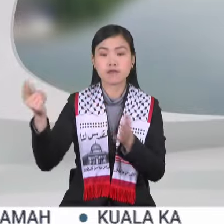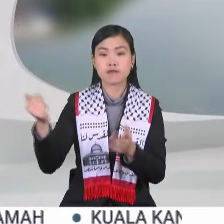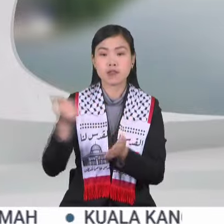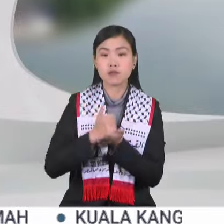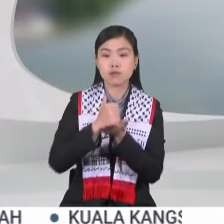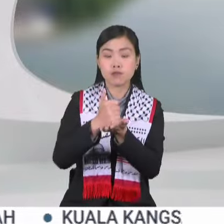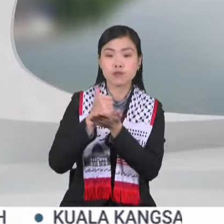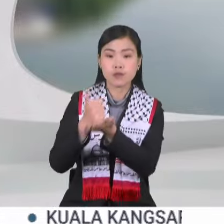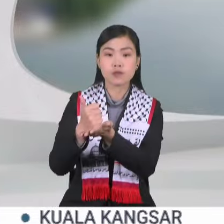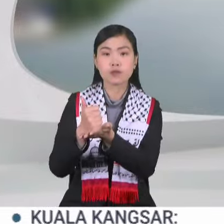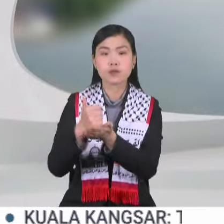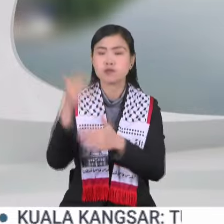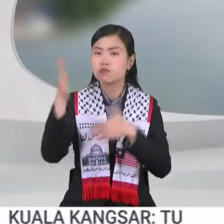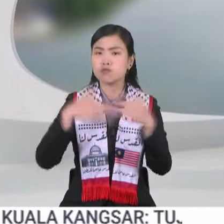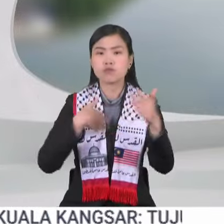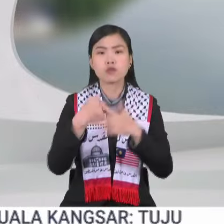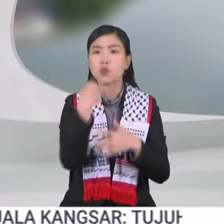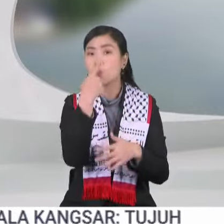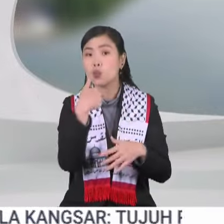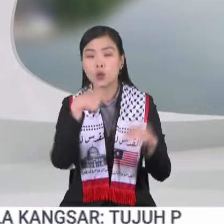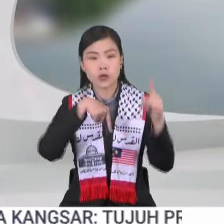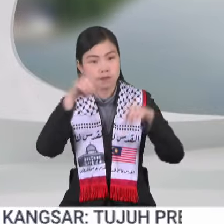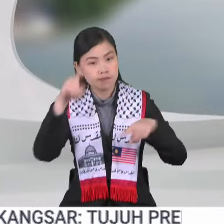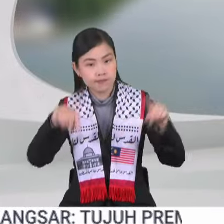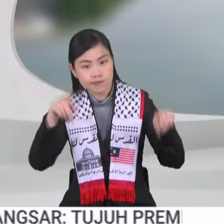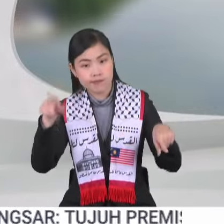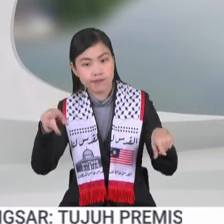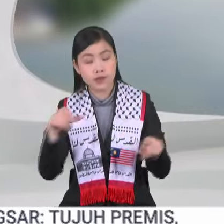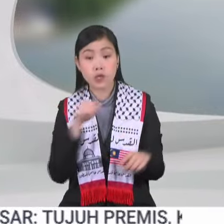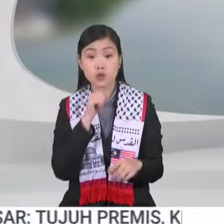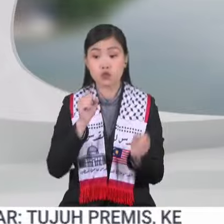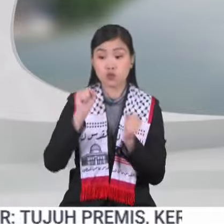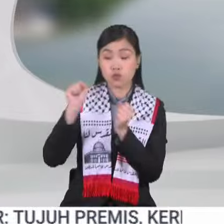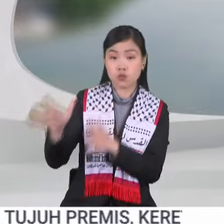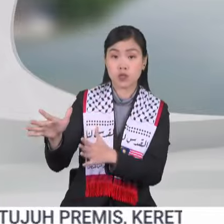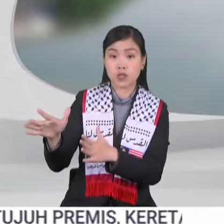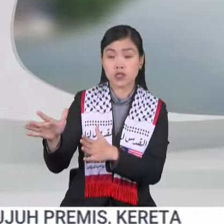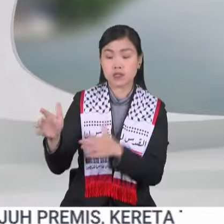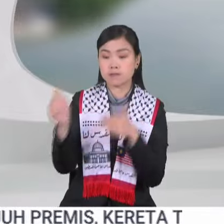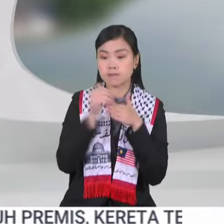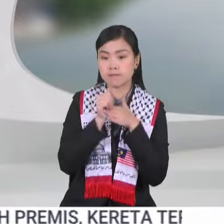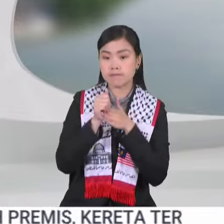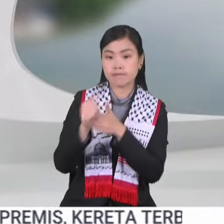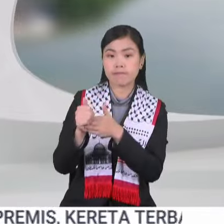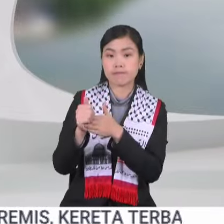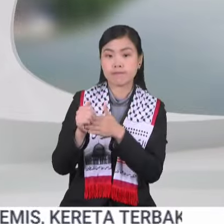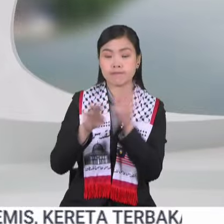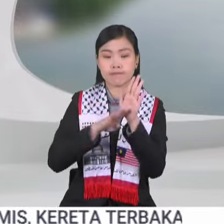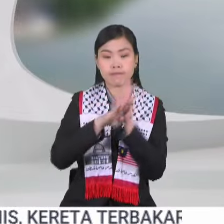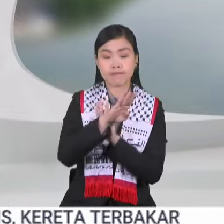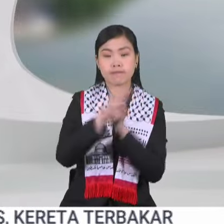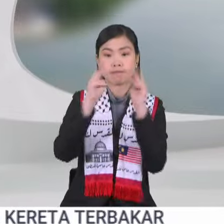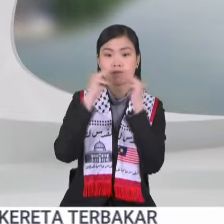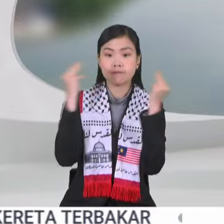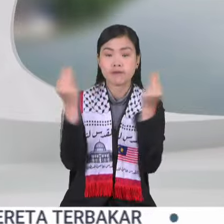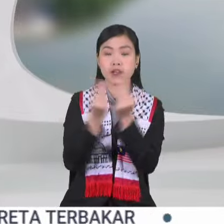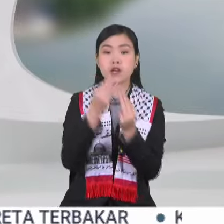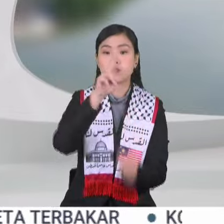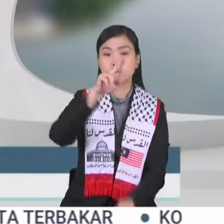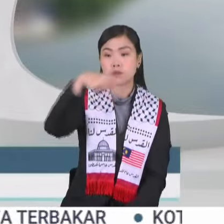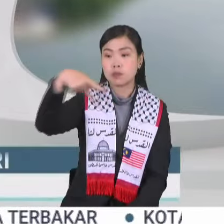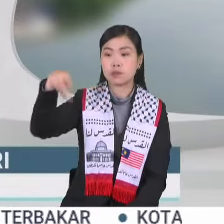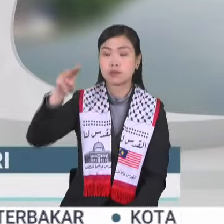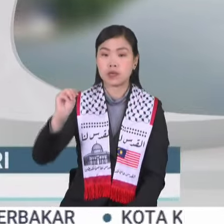memerlukan tanpa mengira latar belakang tidak ketinggalan unit pemimpin pembangunan masyarakat uppm